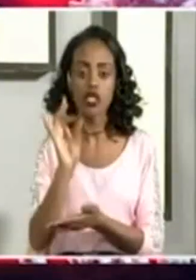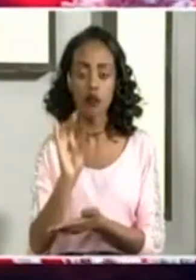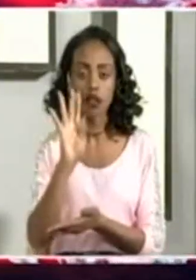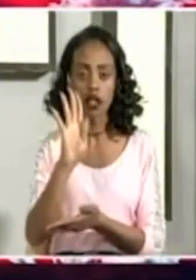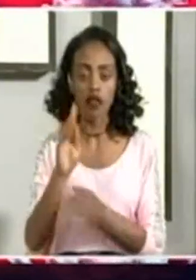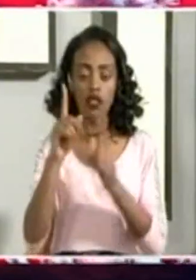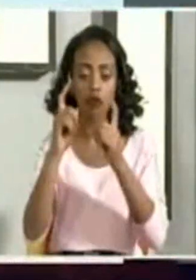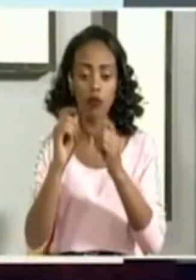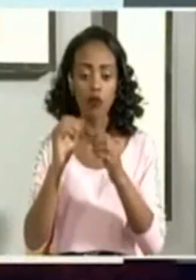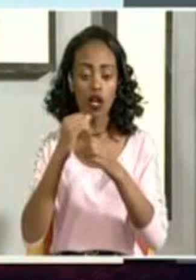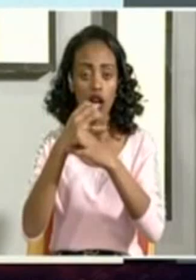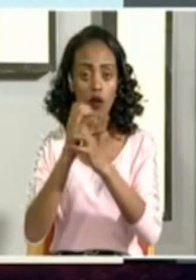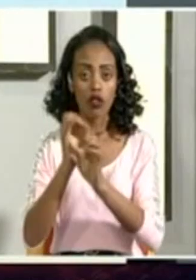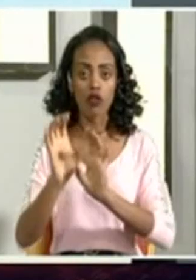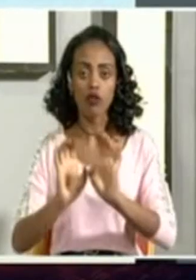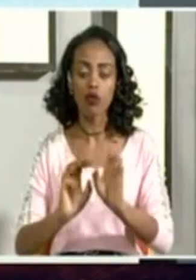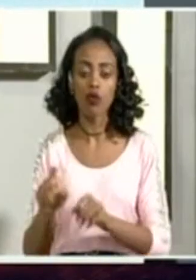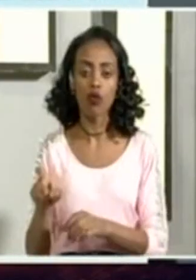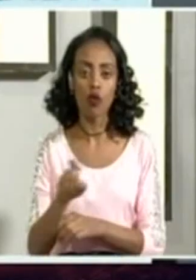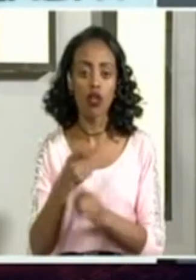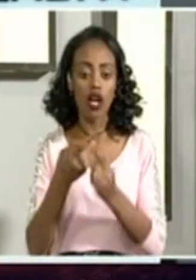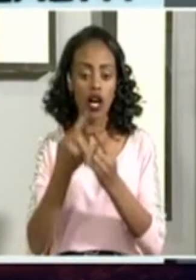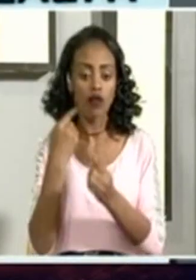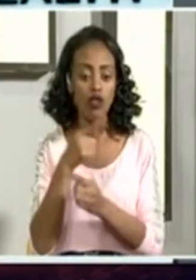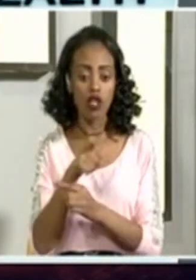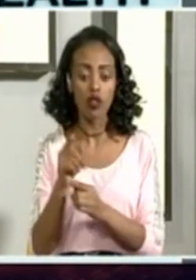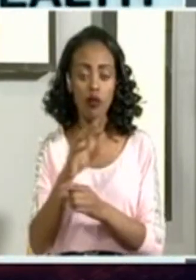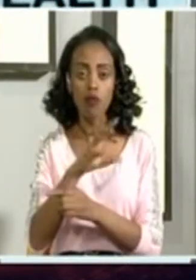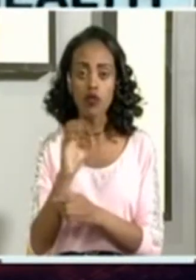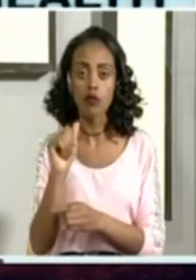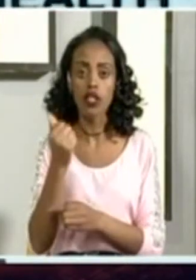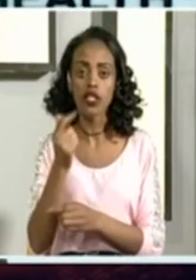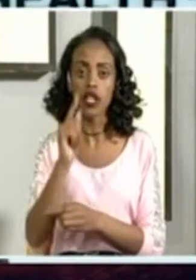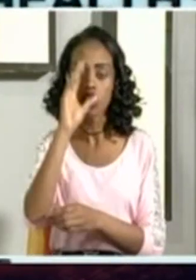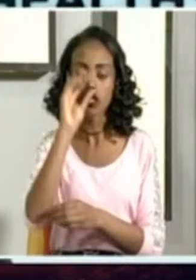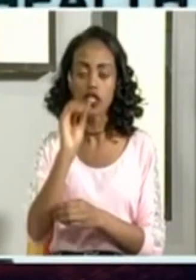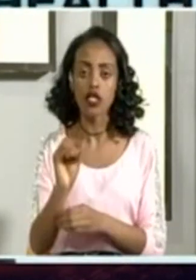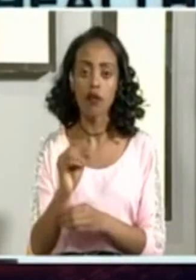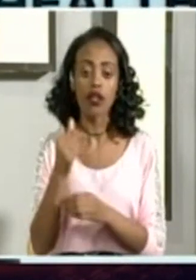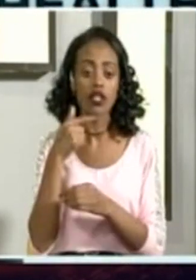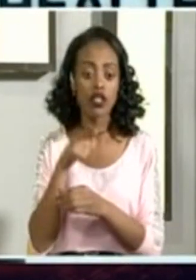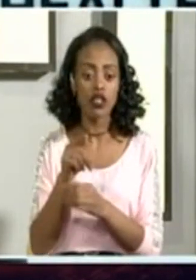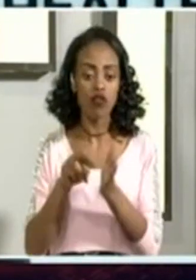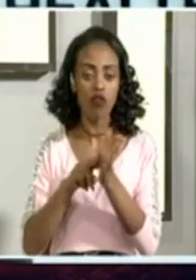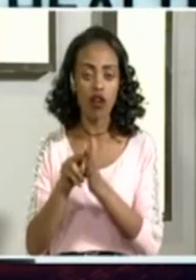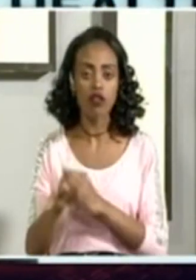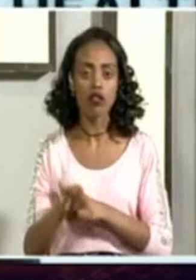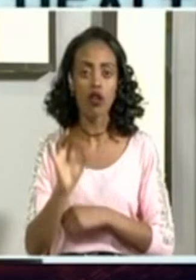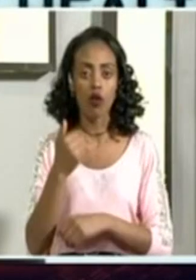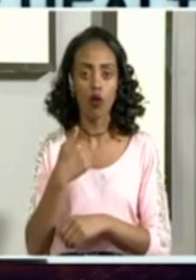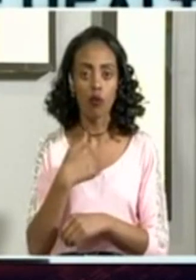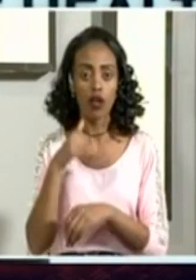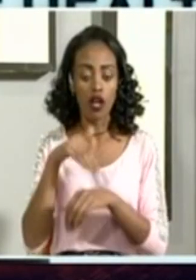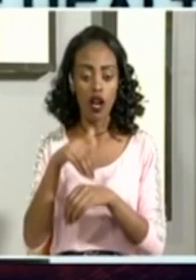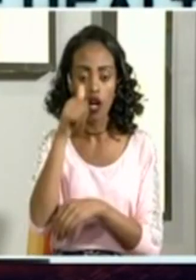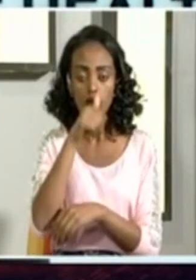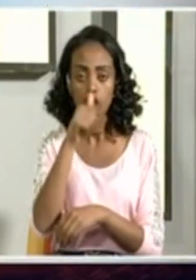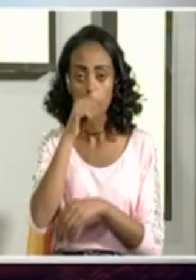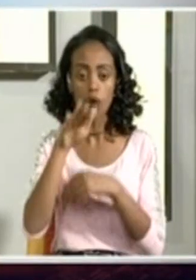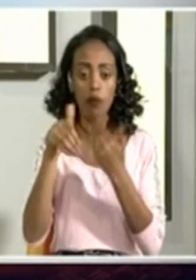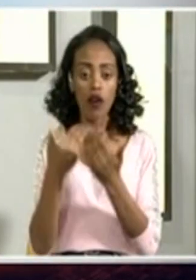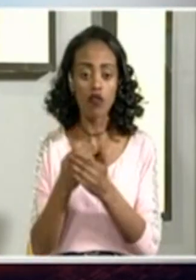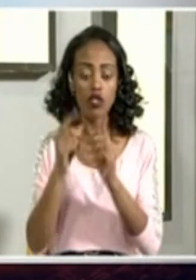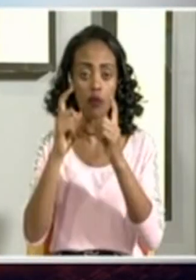ን5884 ምርመራ ላቦራቶሪ ዝተገበረ ኮይኑ ካብዚኦም 511 ሰባት እቲ ቫይረስ ተረኺቦም ኣሎ ኣብ ኢትዮጵያ